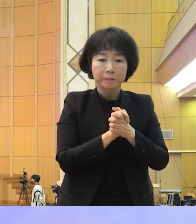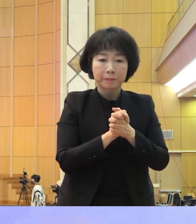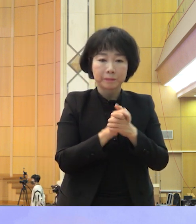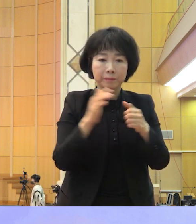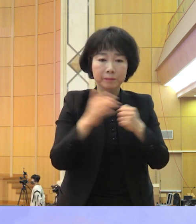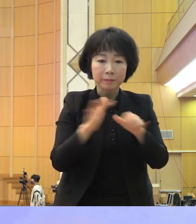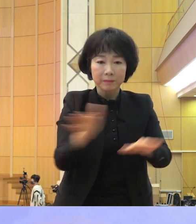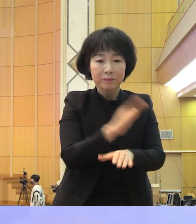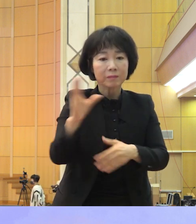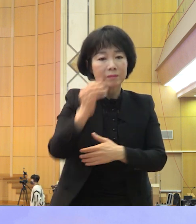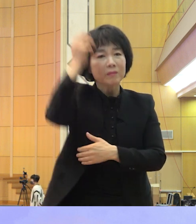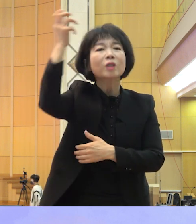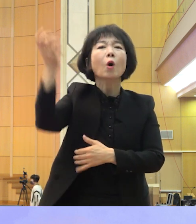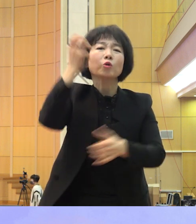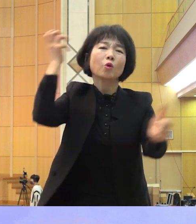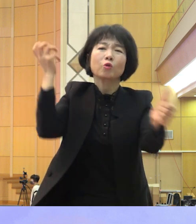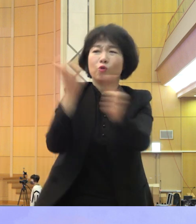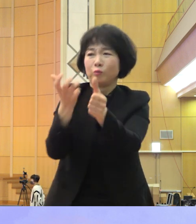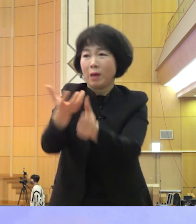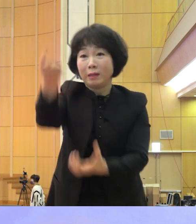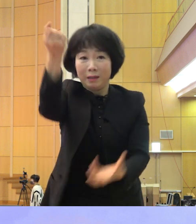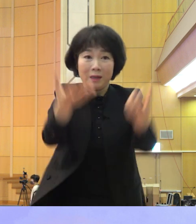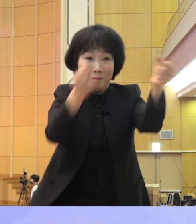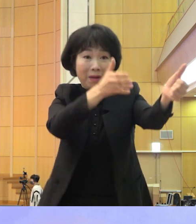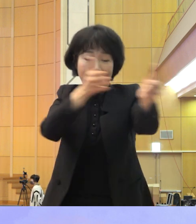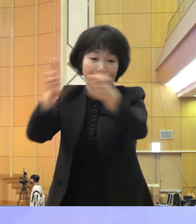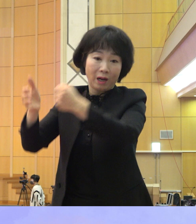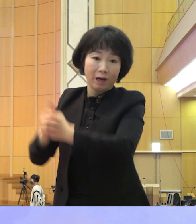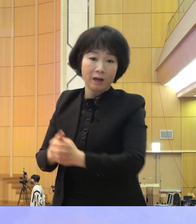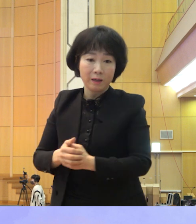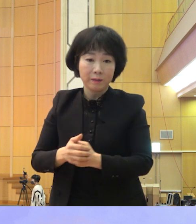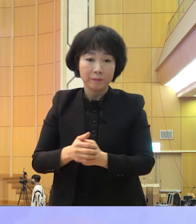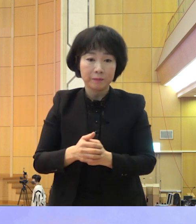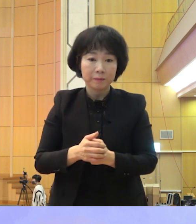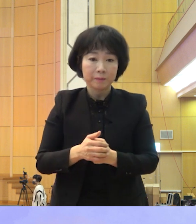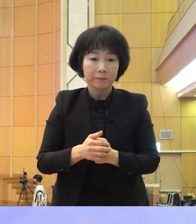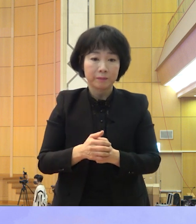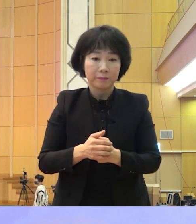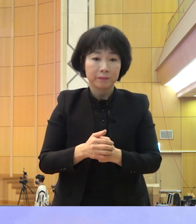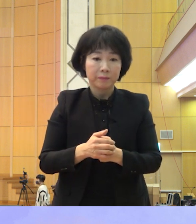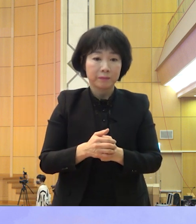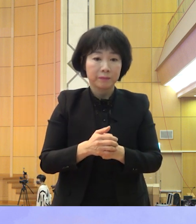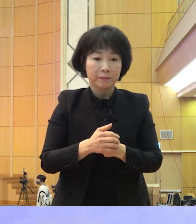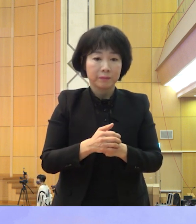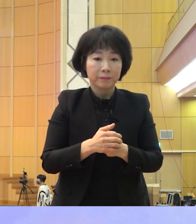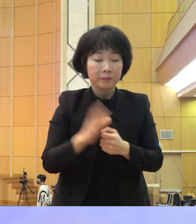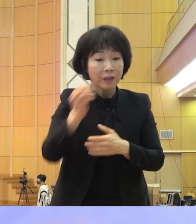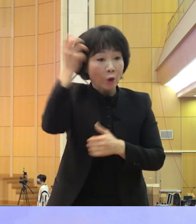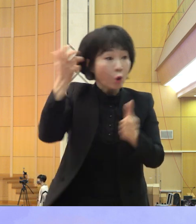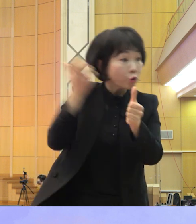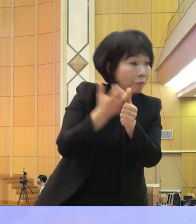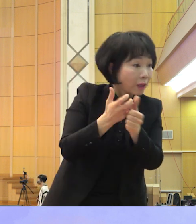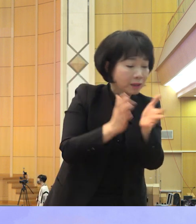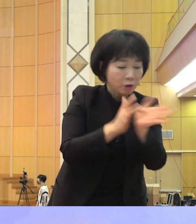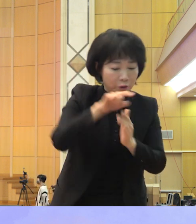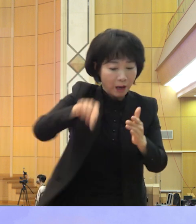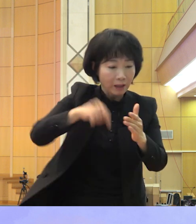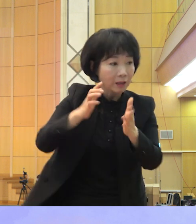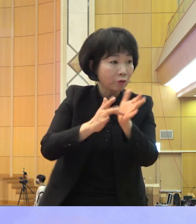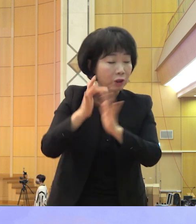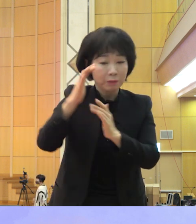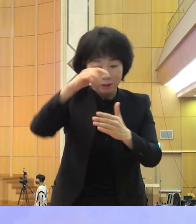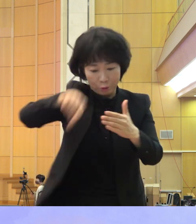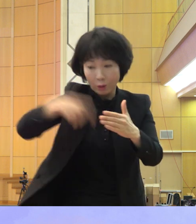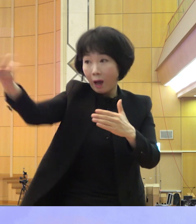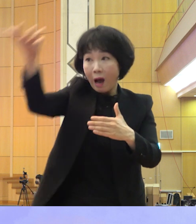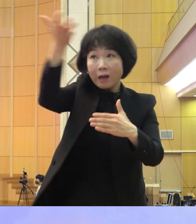성령을 받은 자는 주님이 내 안에 있다는 것을 확실히 확신을 가지고 믿죠. 근데 성령을